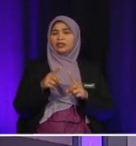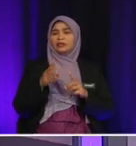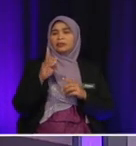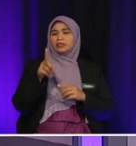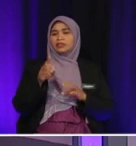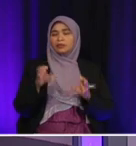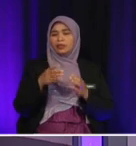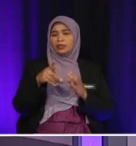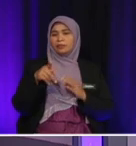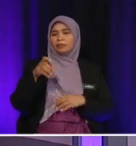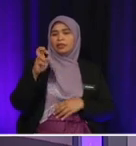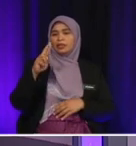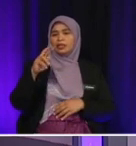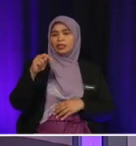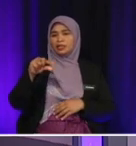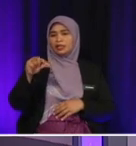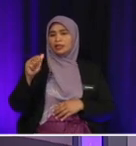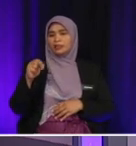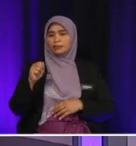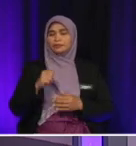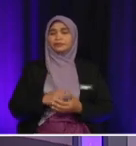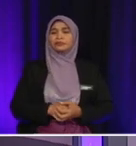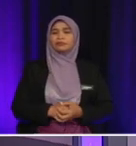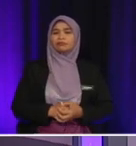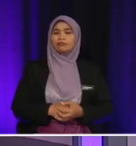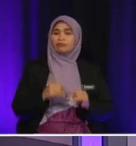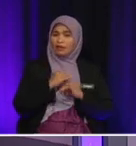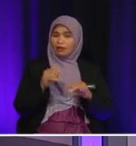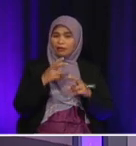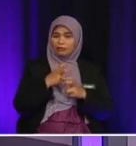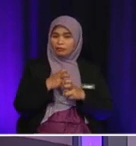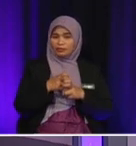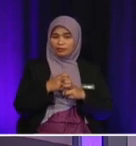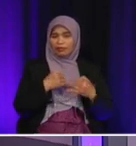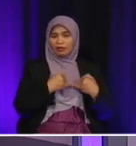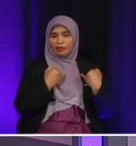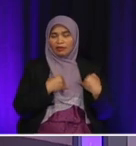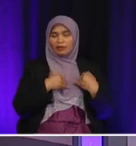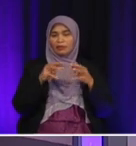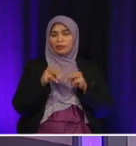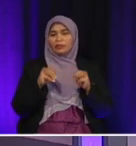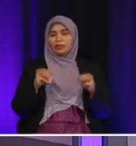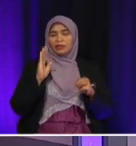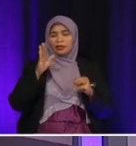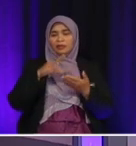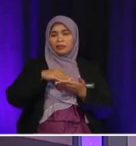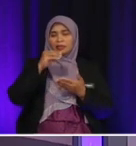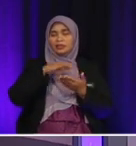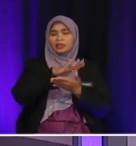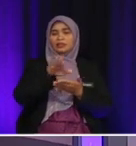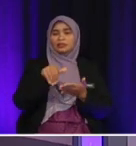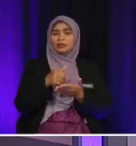bentuk perenggan jangan susah hati kita akan murid-murid akan mempelajari keseluruhan